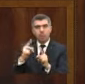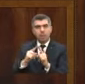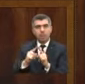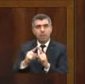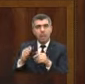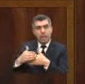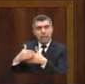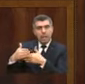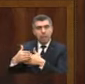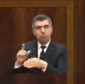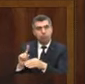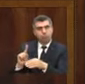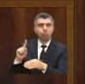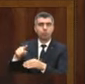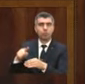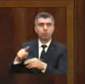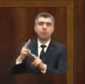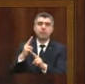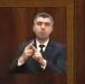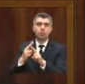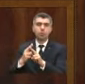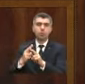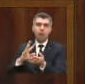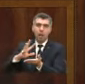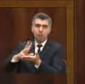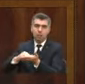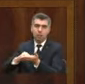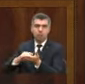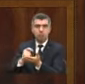القرب ويمشي عندهم ويتسجل تما، وهذا تيسيرا